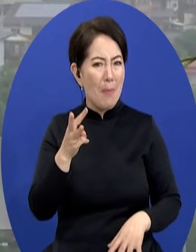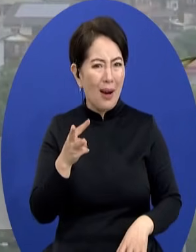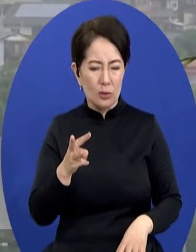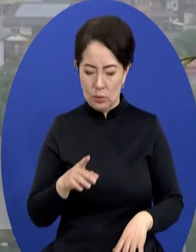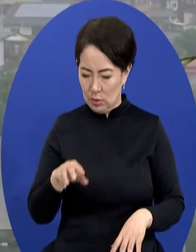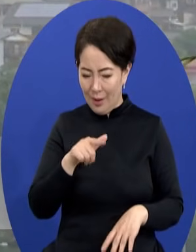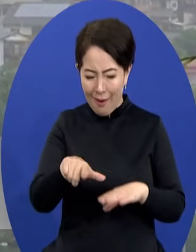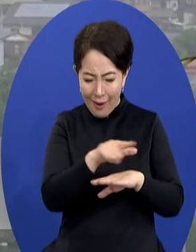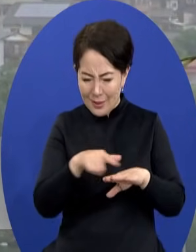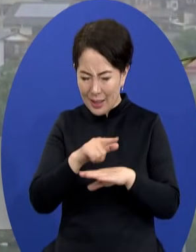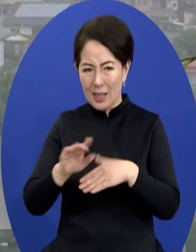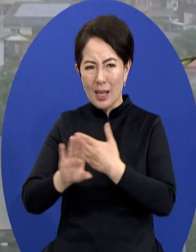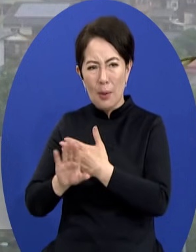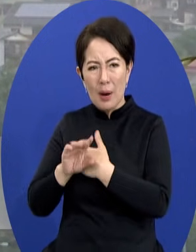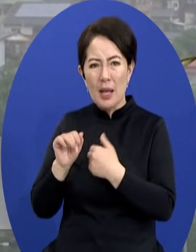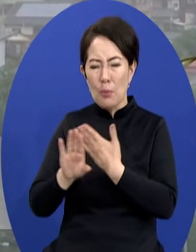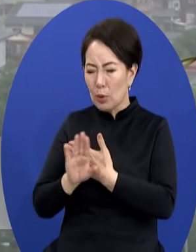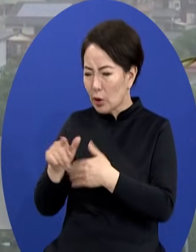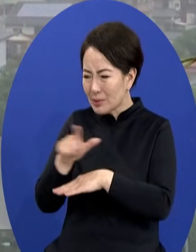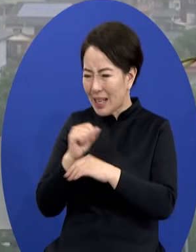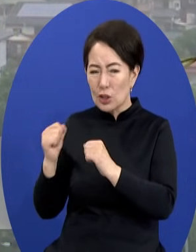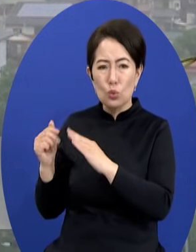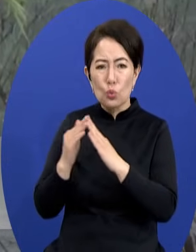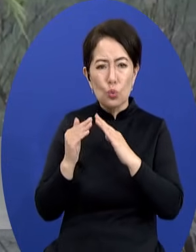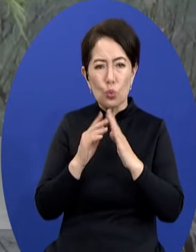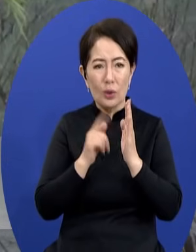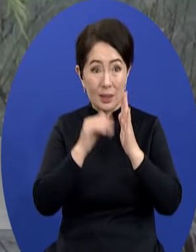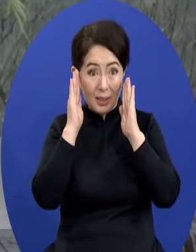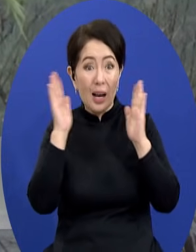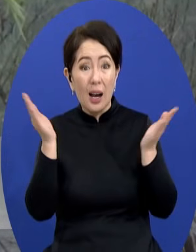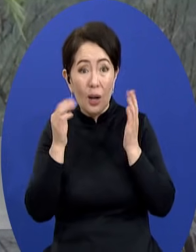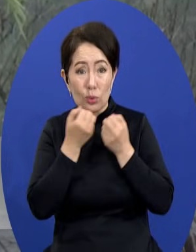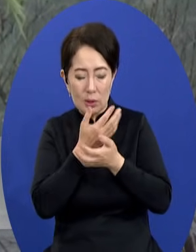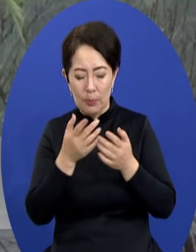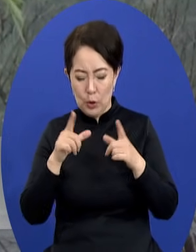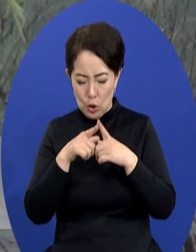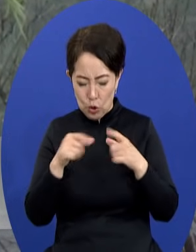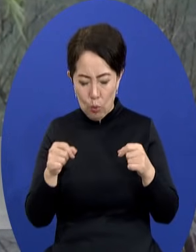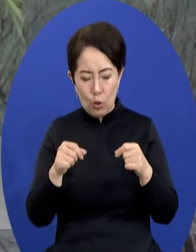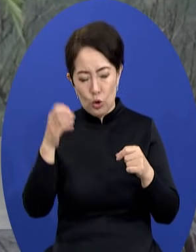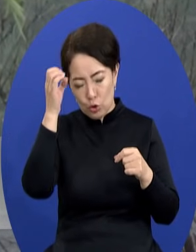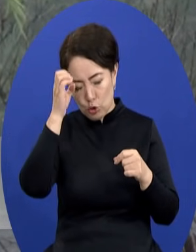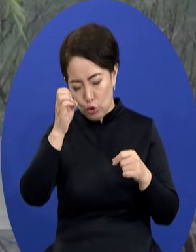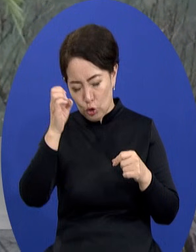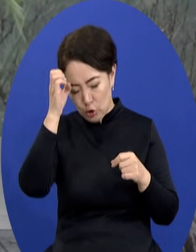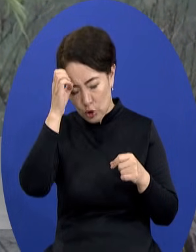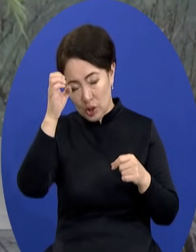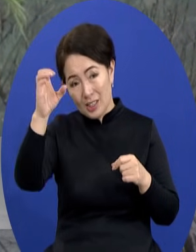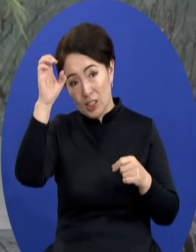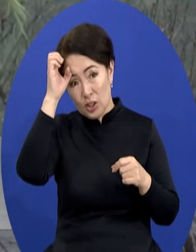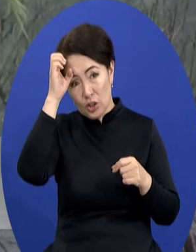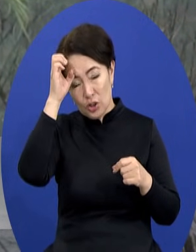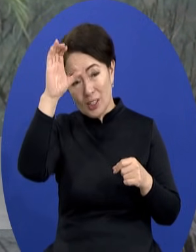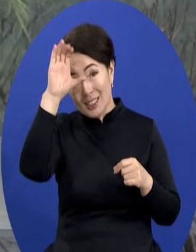мянган хүнд аюулгүй газар руу нүүх сэрэмжлүүлгийг өгөөд байгаа юм. Ташрамдуулахад Японы ерөнхий сайд Ёшихиде Суга Ням